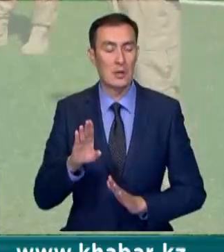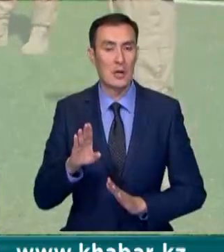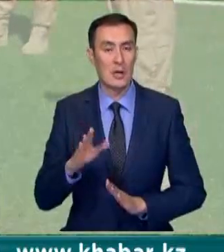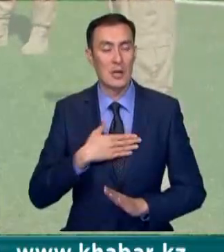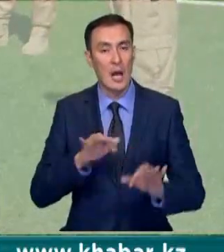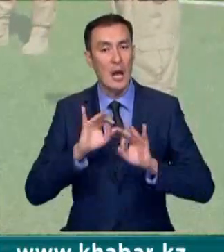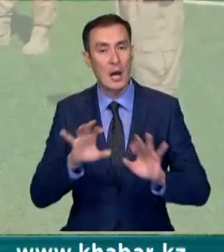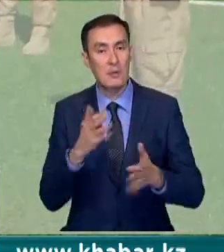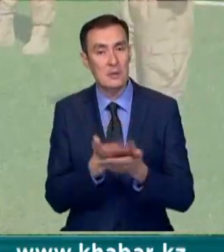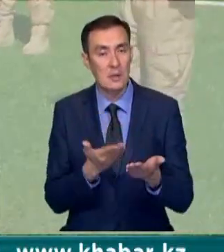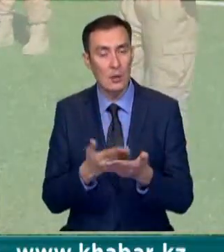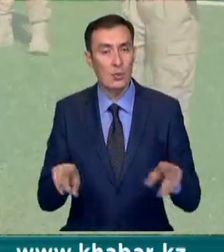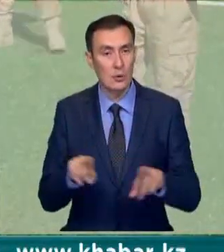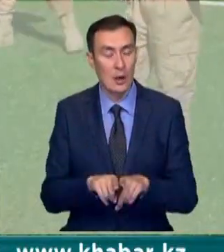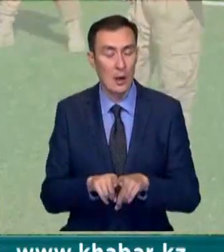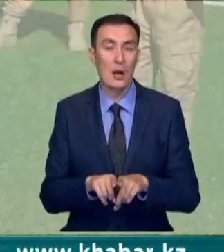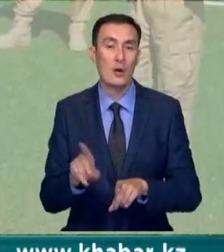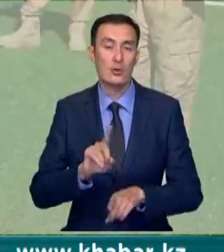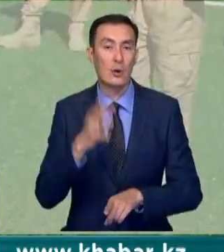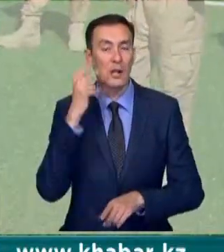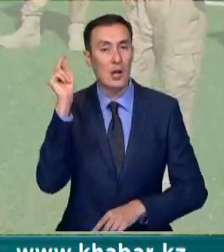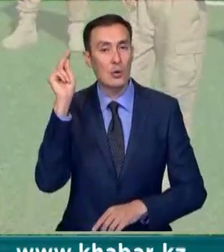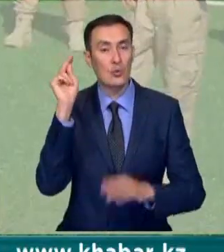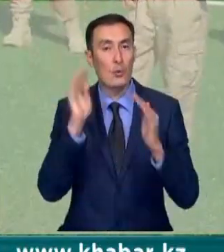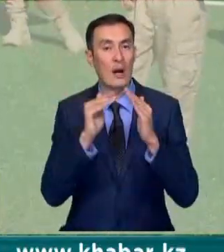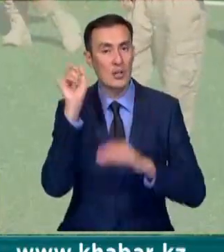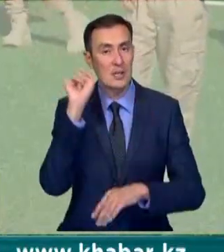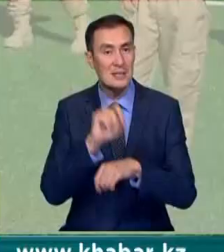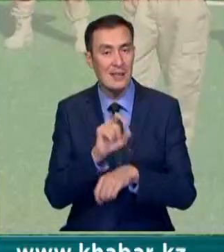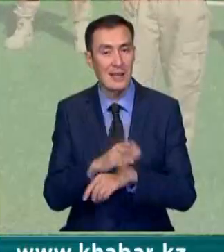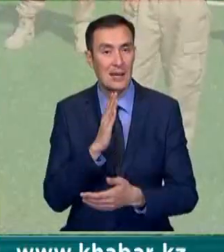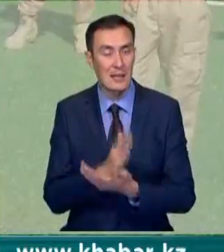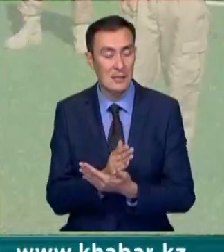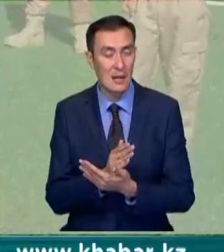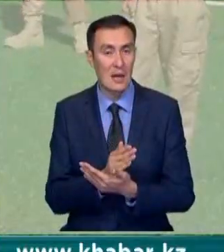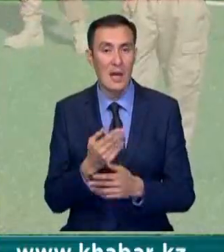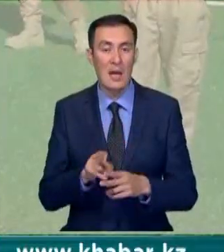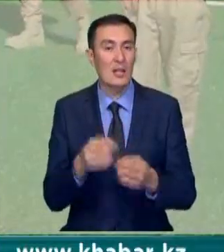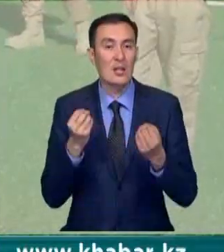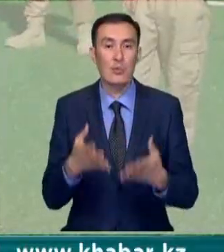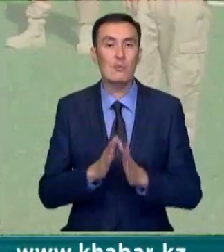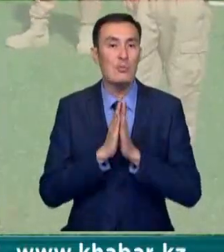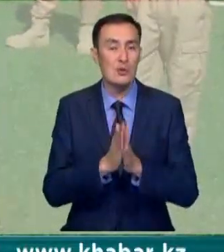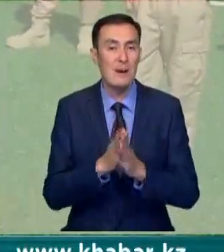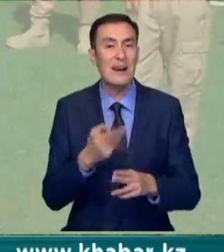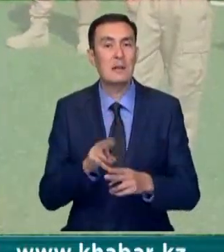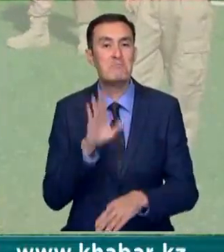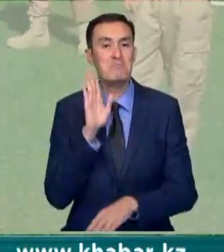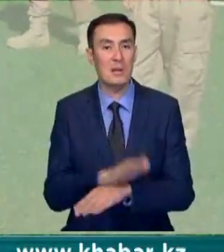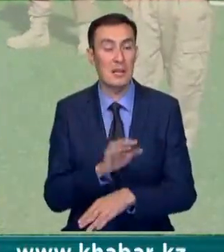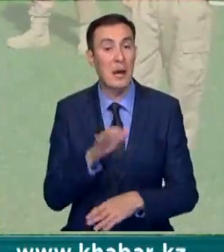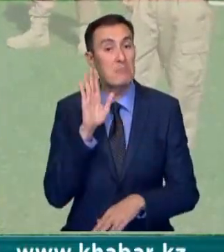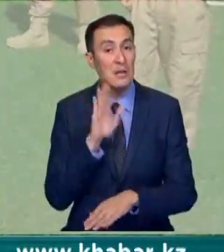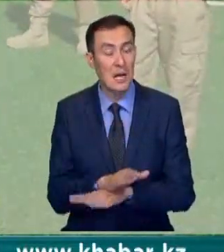им объясняю так, когда домашние задания им дают, это вам уже не как просьба, а это уже приказ. А